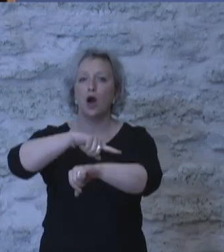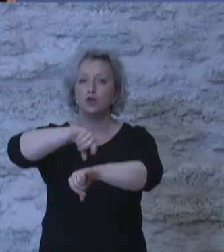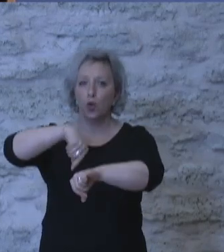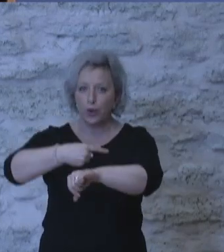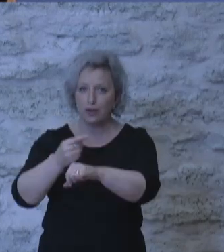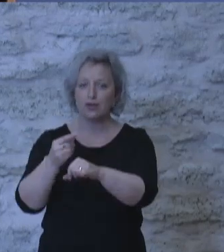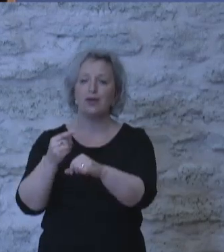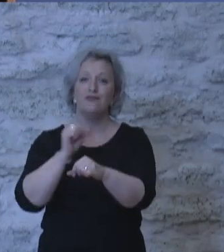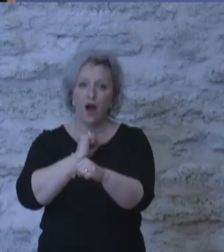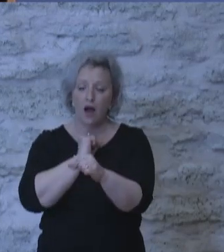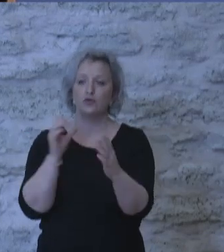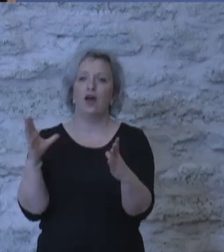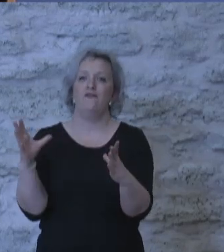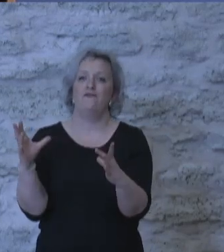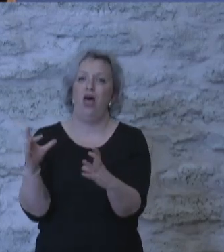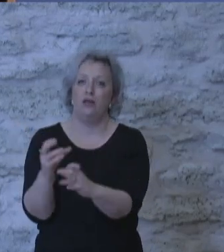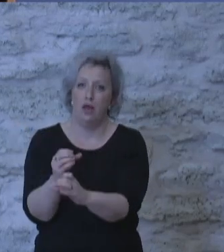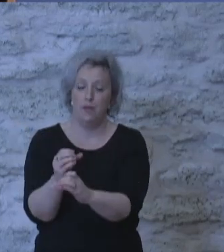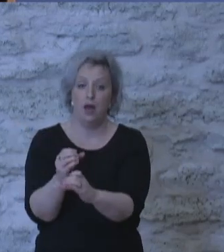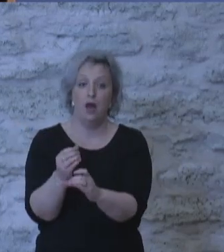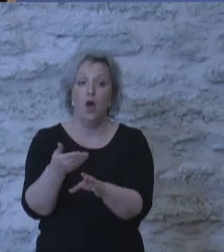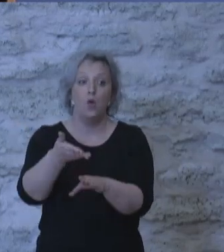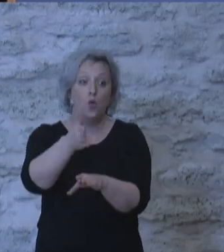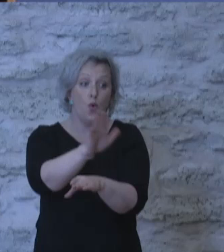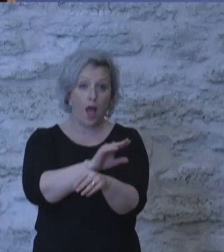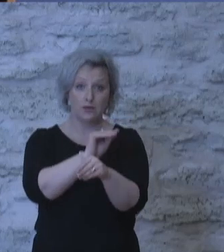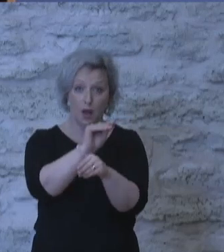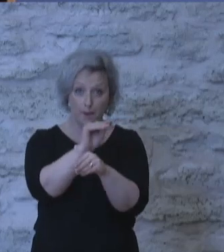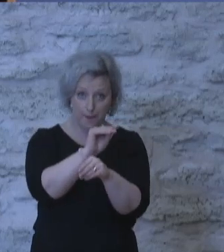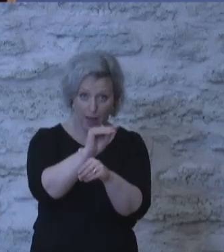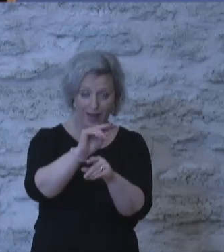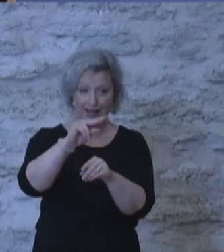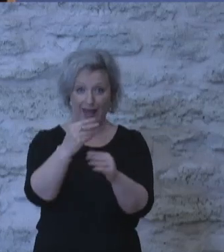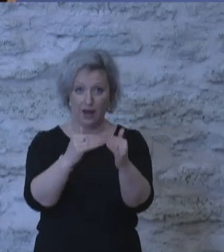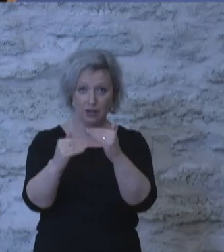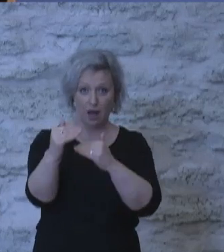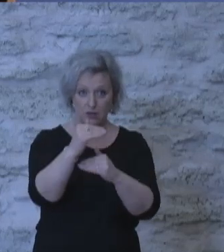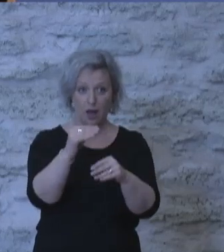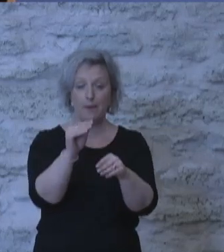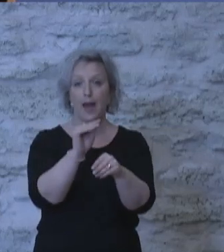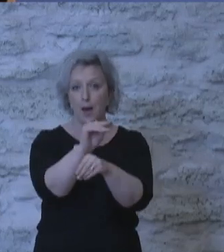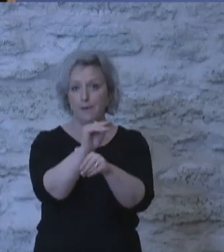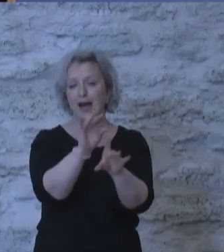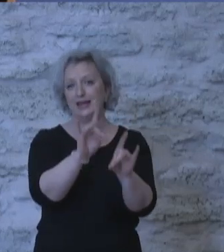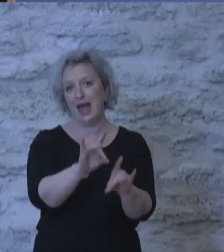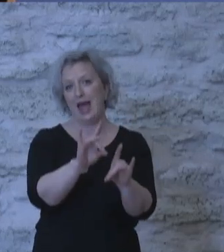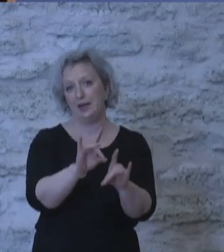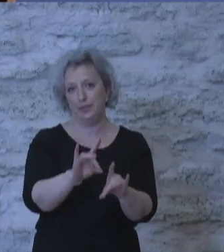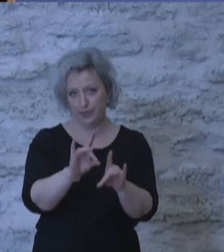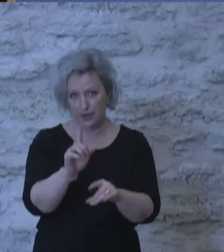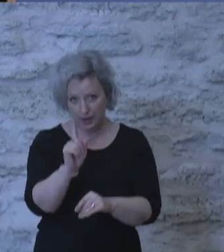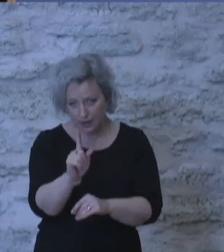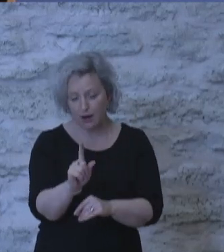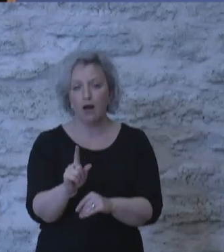praktikatunni vajaduse. Muu väljaõppe, teised aseme väljaõppe ju jääb. Ja see, et